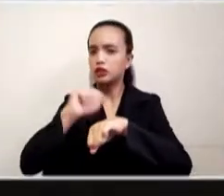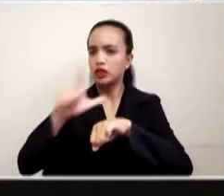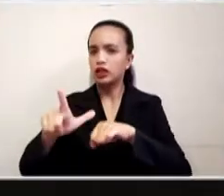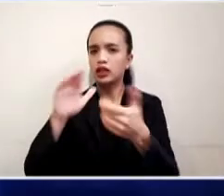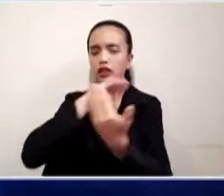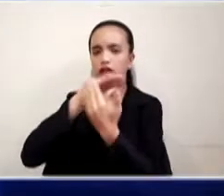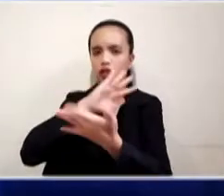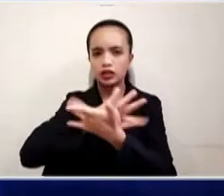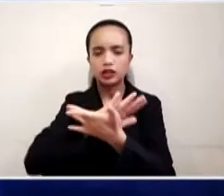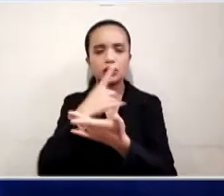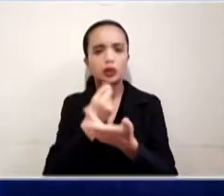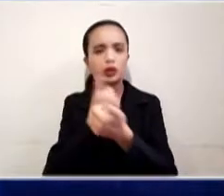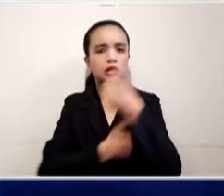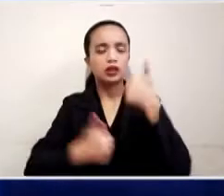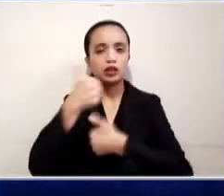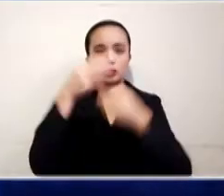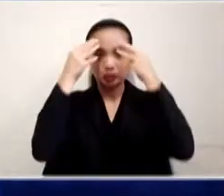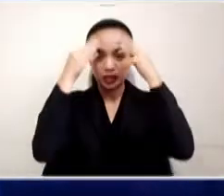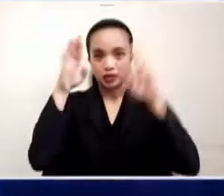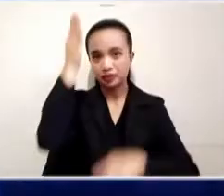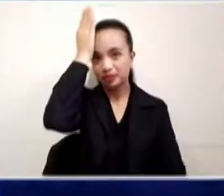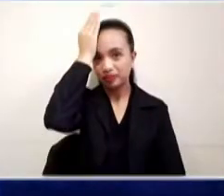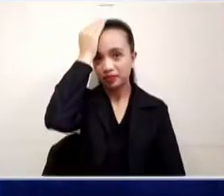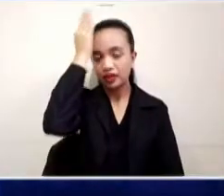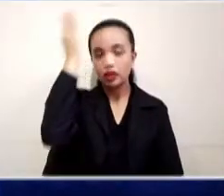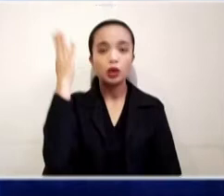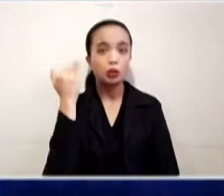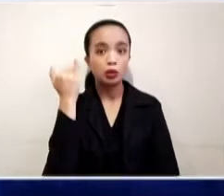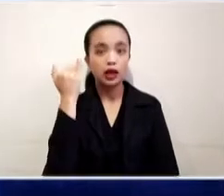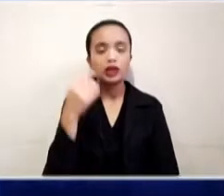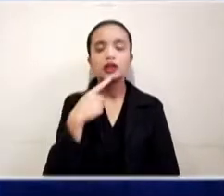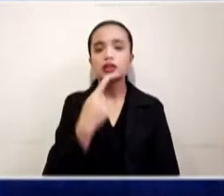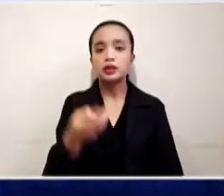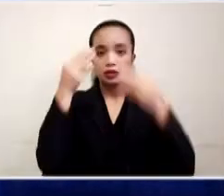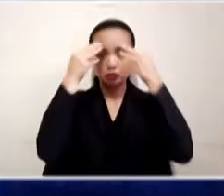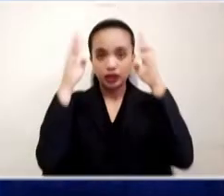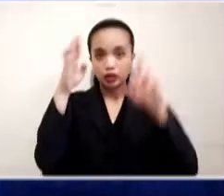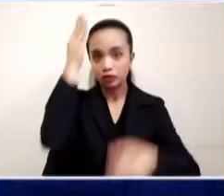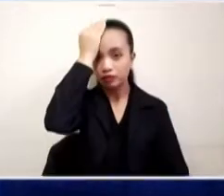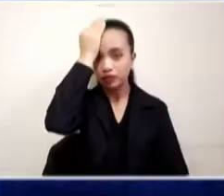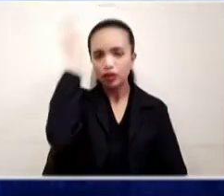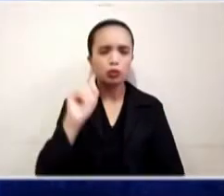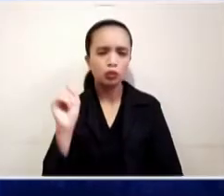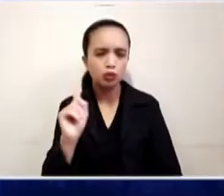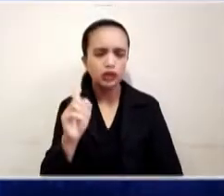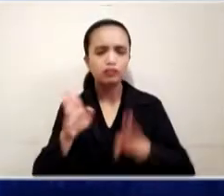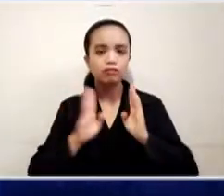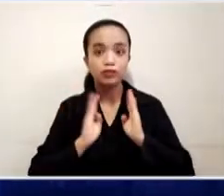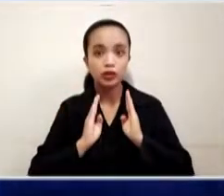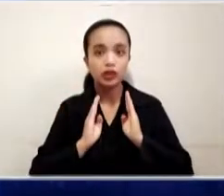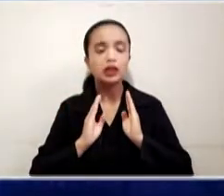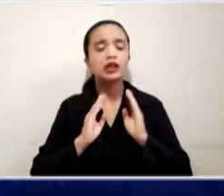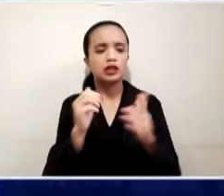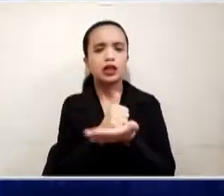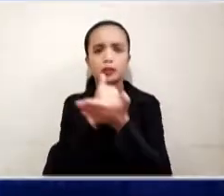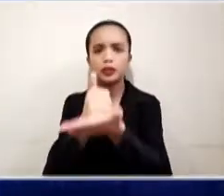Mayor Benji Magalong ti Baguio City. Dito'y nga imbinsa-binsa ni Mayor Magalong dagiti kwalifikasyon, kan dagiti kwalifikado at tumulong iti contact tracing